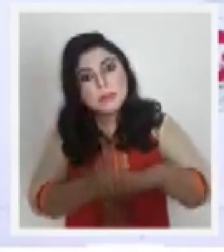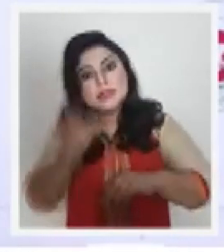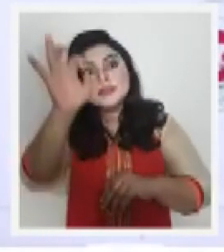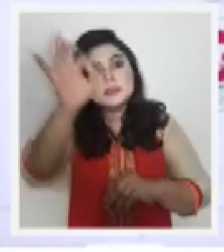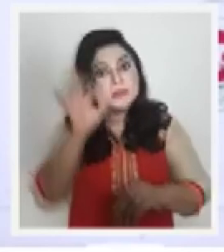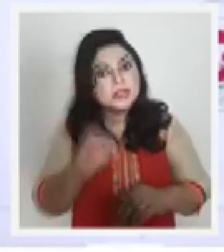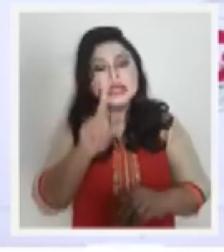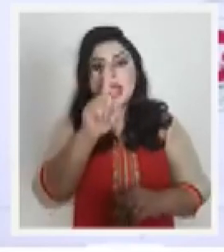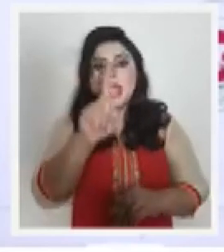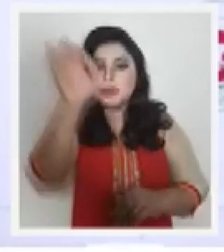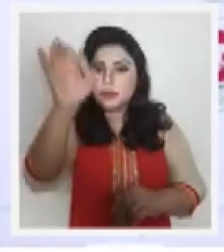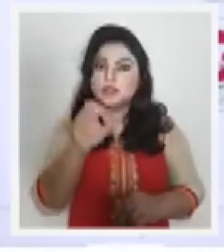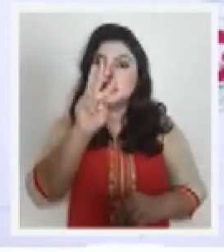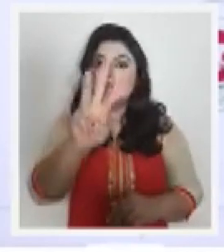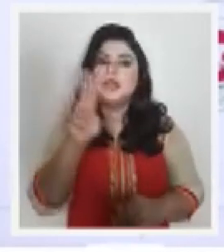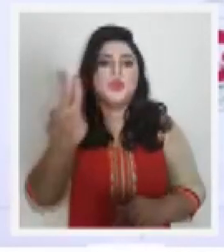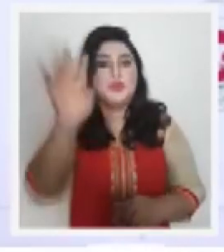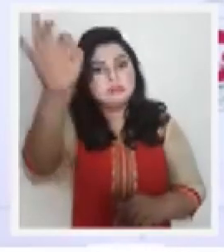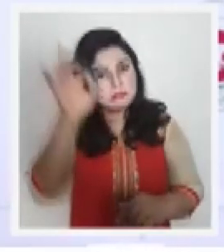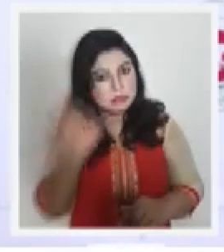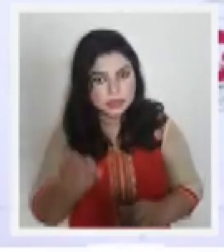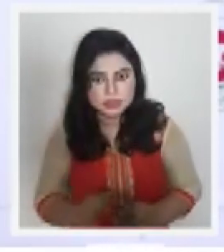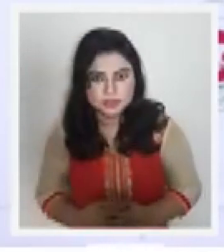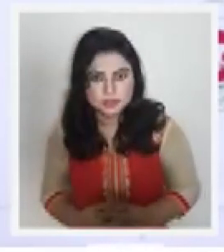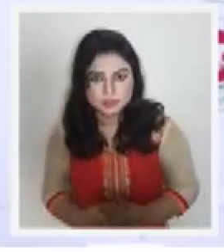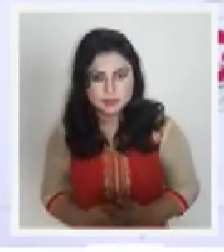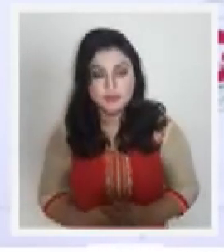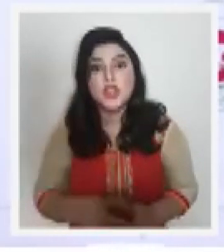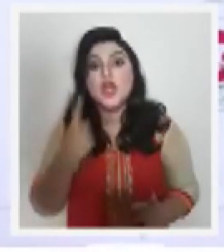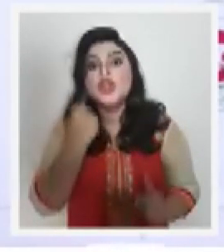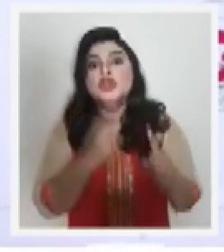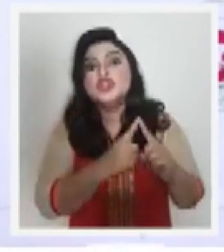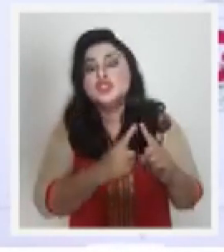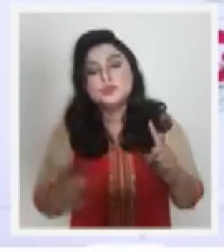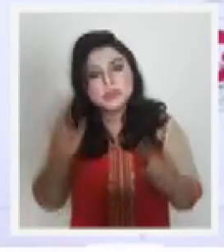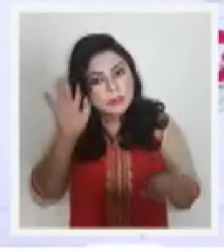3,471 জন। শনাক্ত বিবেচনায় সুস্থ মৃত্যুর হার, দুঃখিত, শনাক্ত বিবেচনায় মৃত্যুর হার